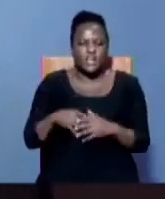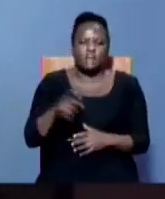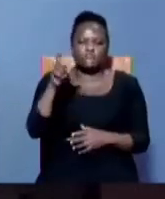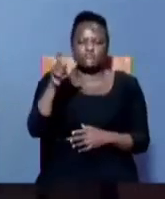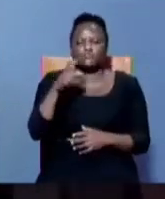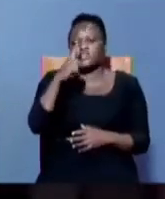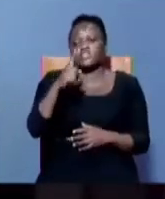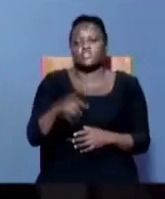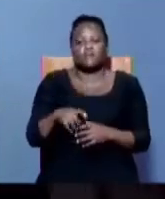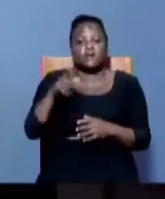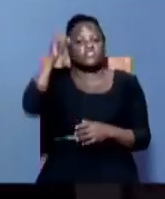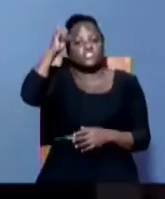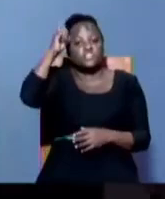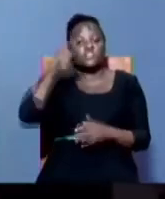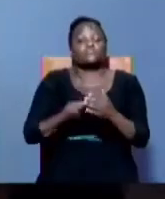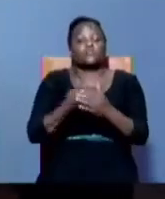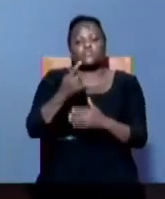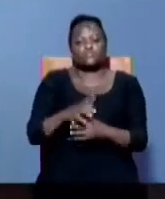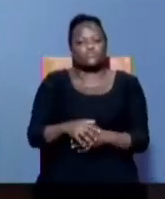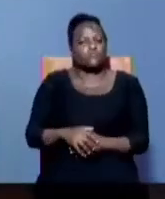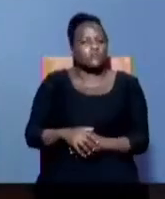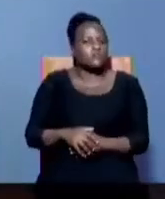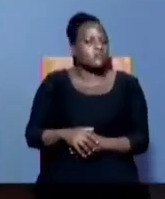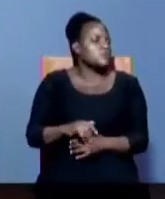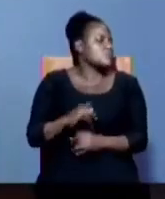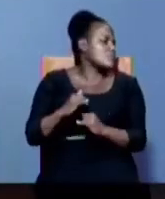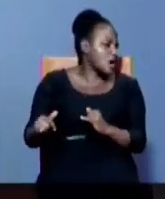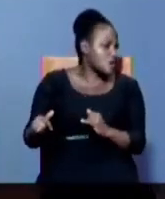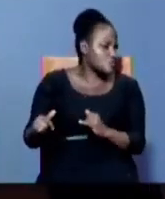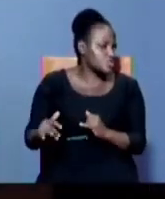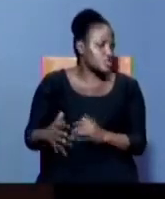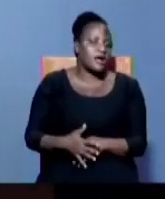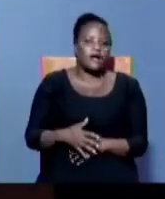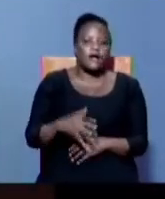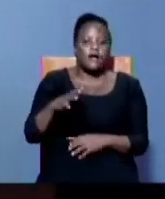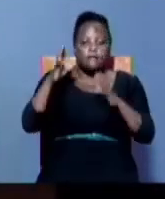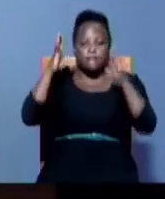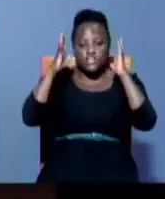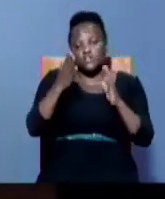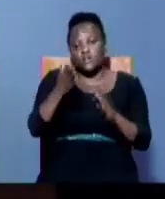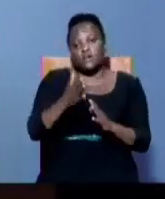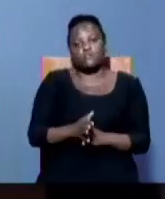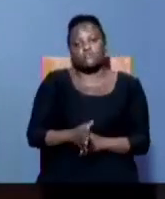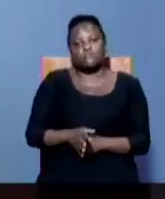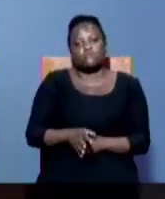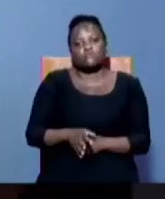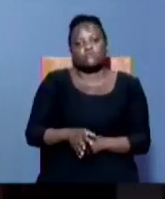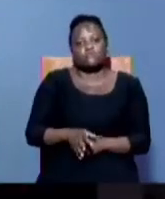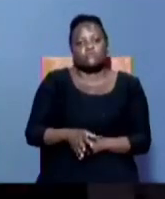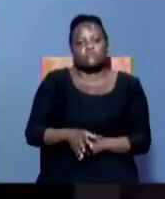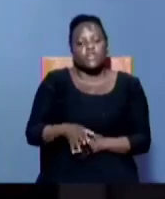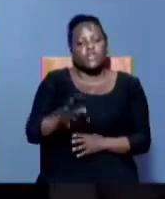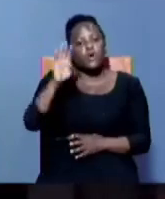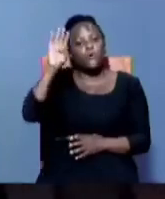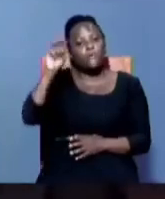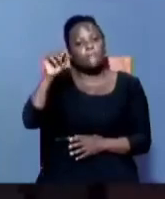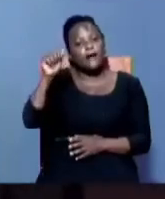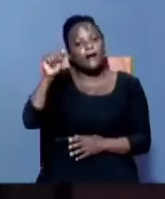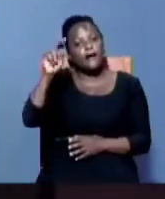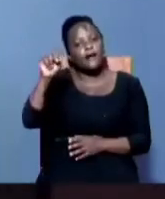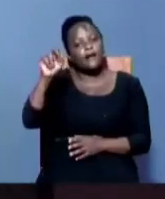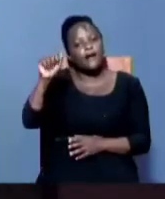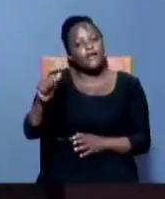ni shetani ndiye anayetoa. Ndugu zangu, kukanusha maisha hayo, kuna mana imewekwa ndani ya chumba kile, katika